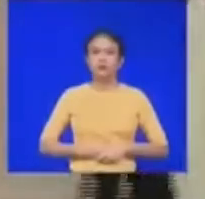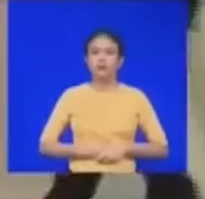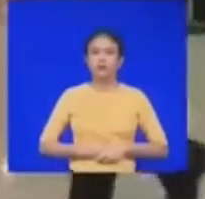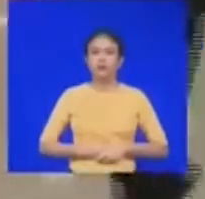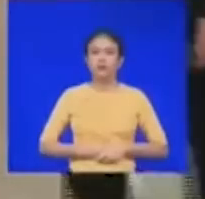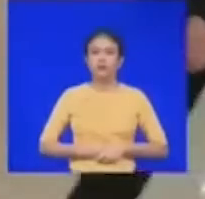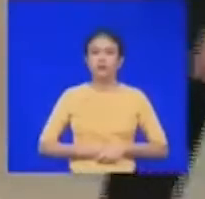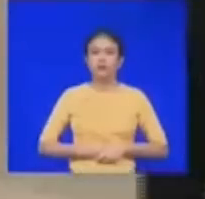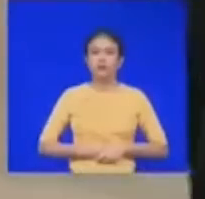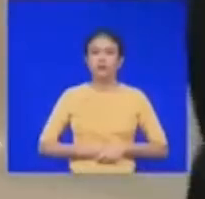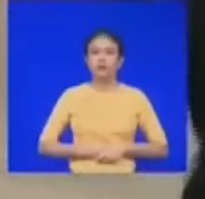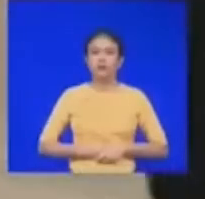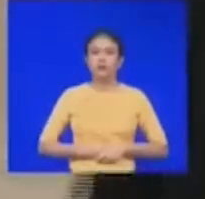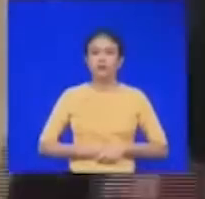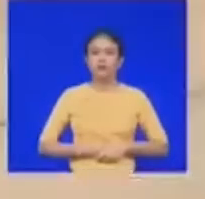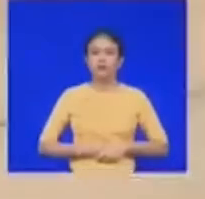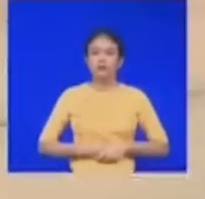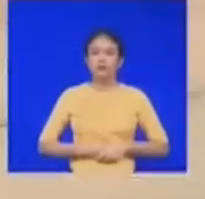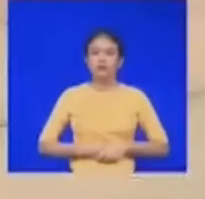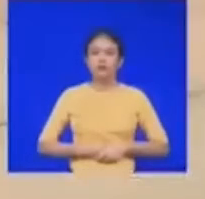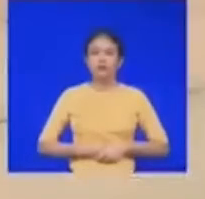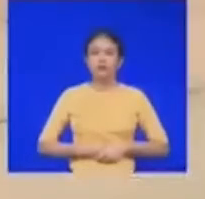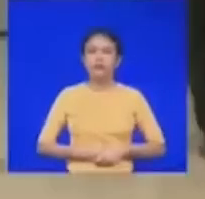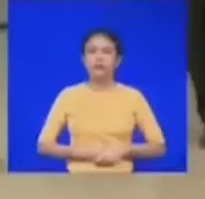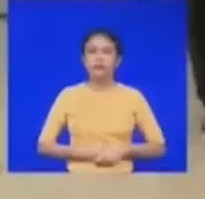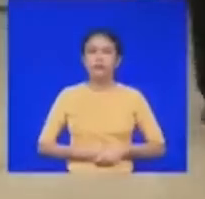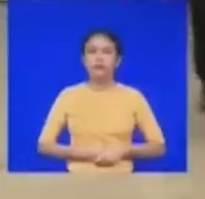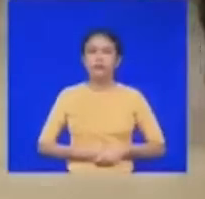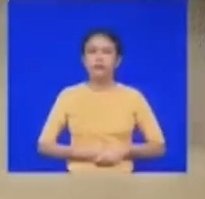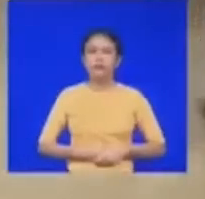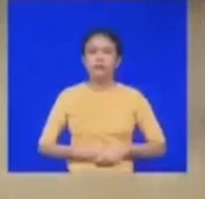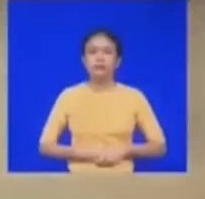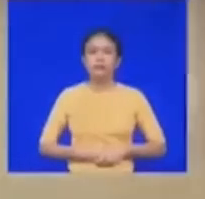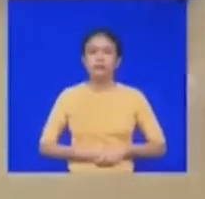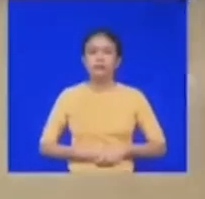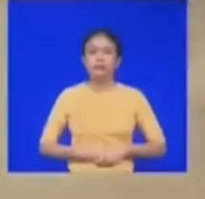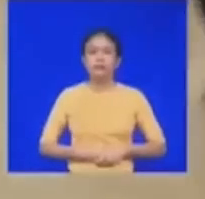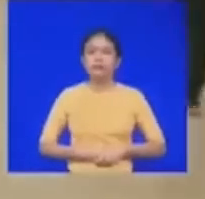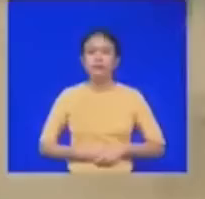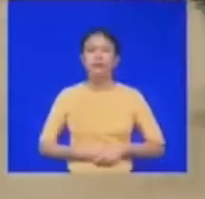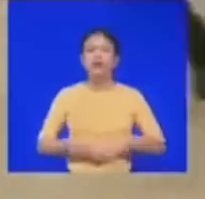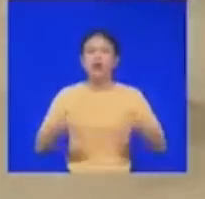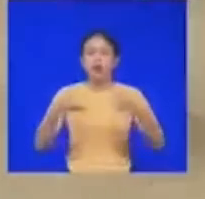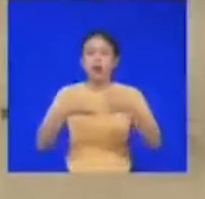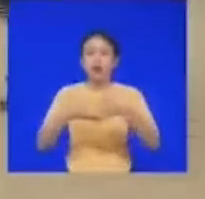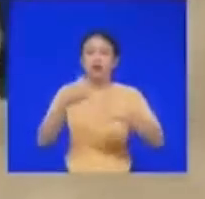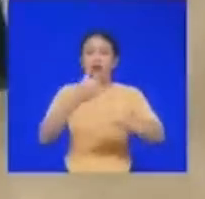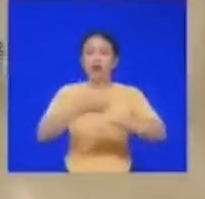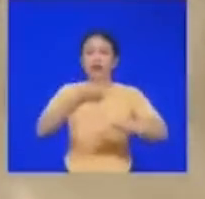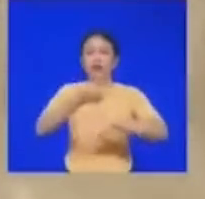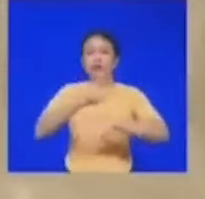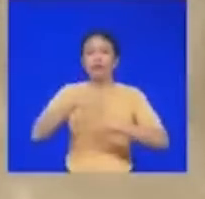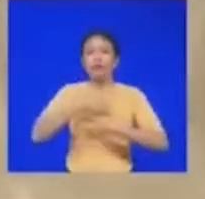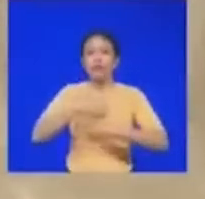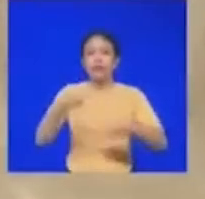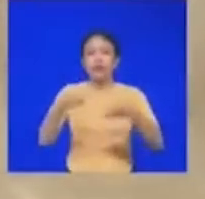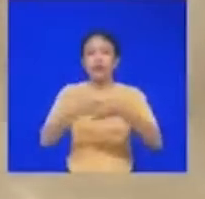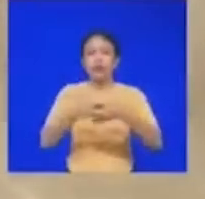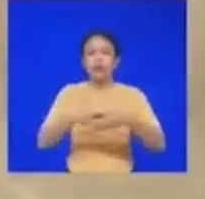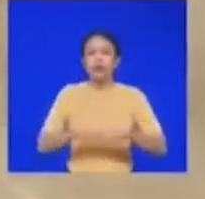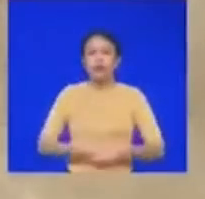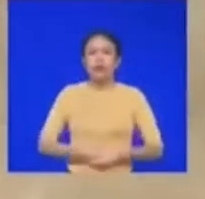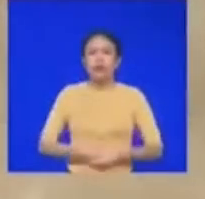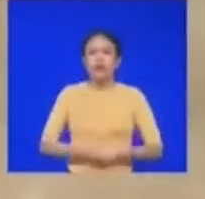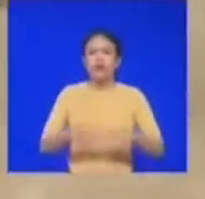อย่างเช่นรัฐบาลเพื่อเอกภาพแห่งชาติหรือว่ารัฐบาล nugด้วยซึ่งจนถึงตอนนี้ก็ยังไม่มีรายงานว่าเขาไปพบกับ